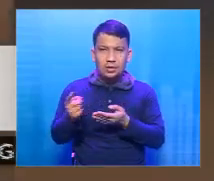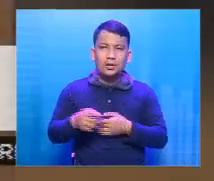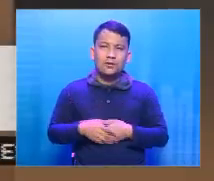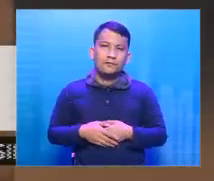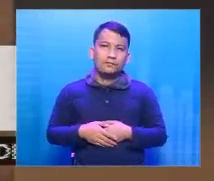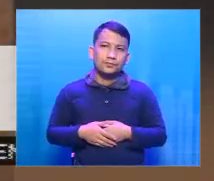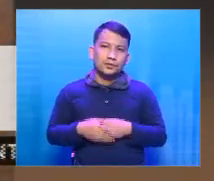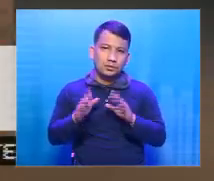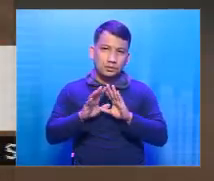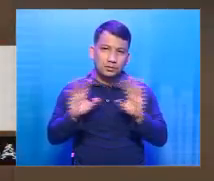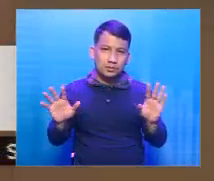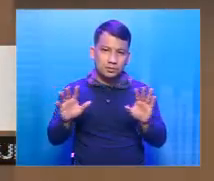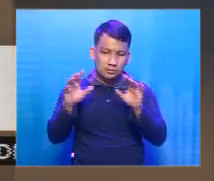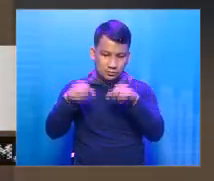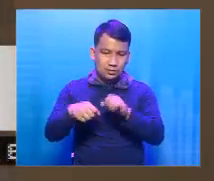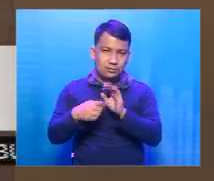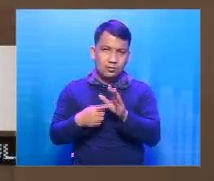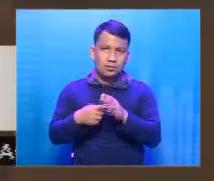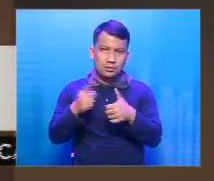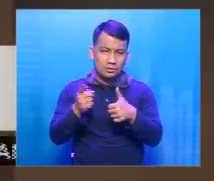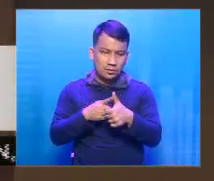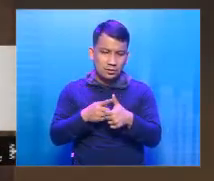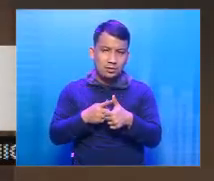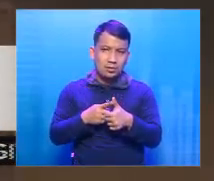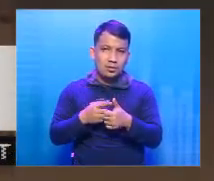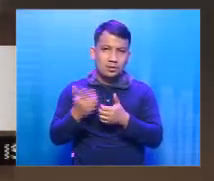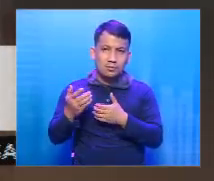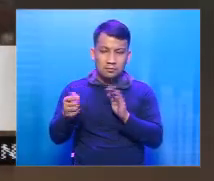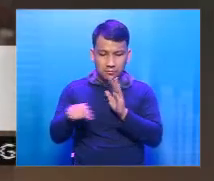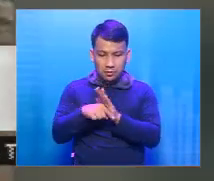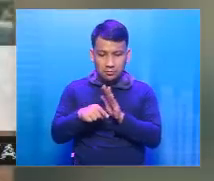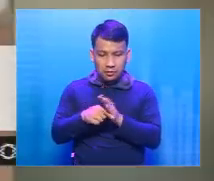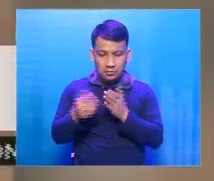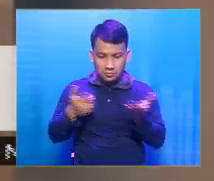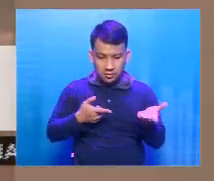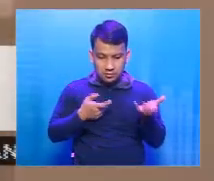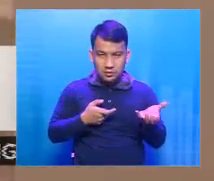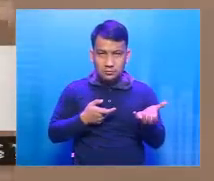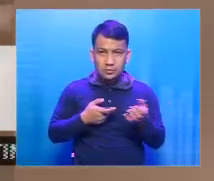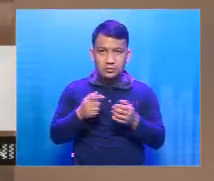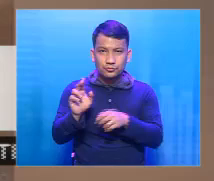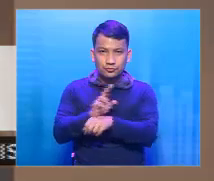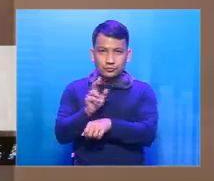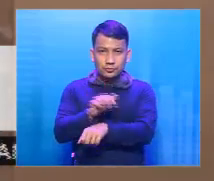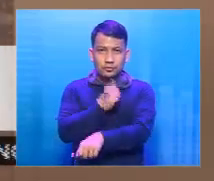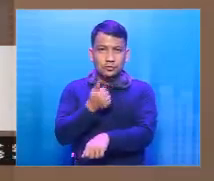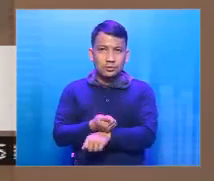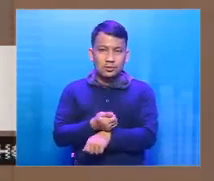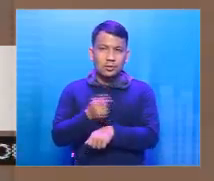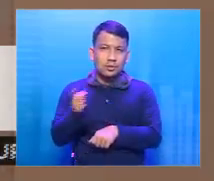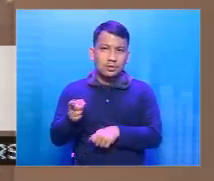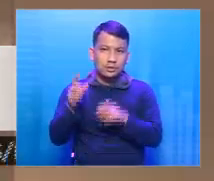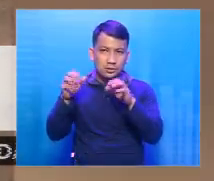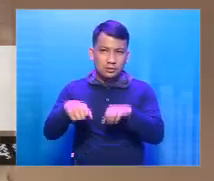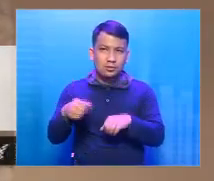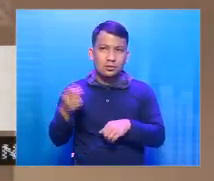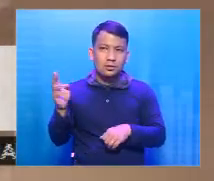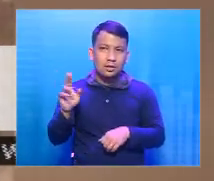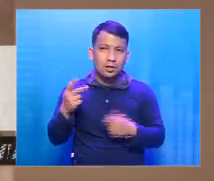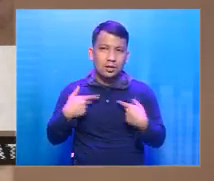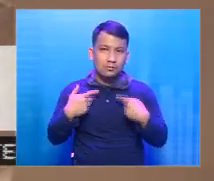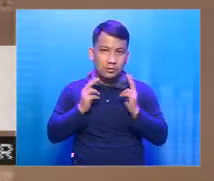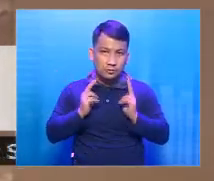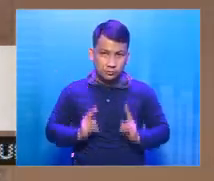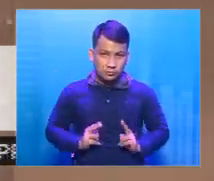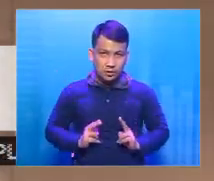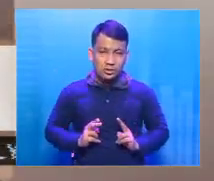ngayon, mahaharap ang mga inaresto sa mga kasong illegal possession of firearms, usurpation of authority dahil nahuli ang ilan sa kanila na